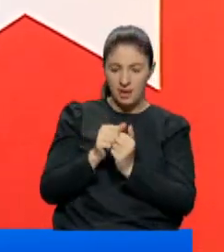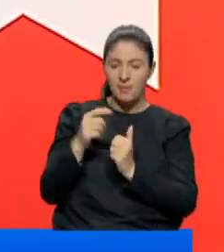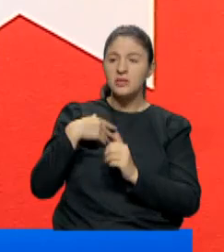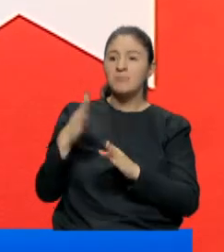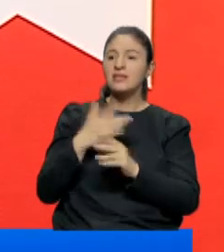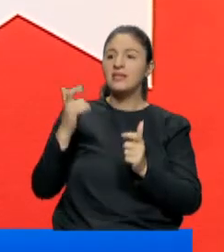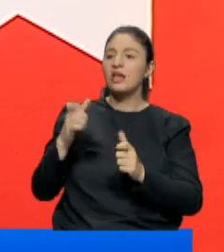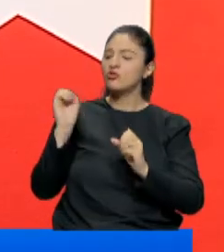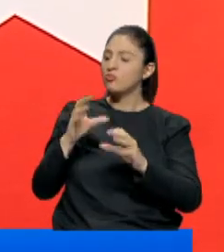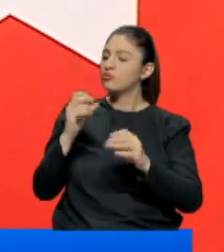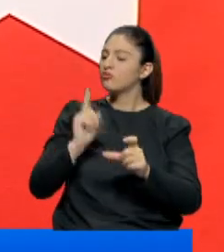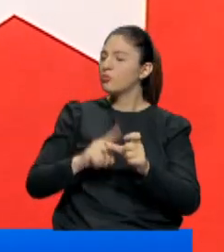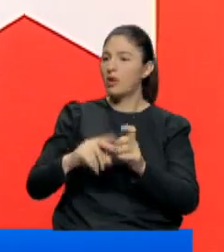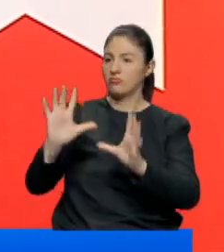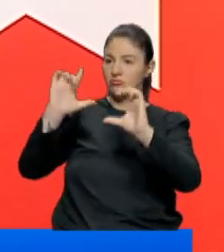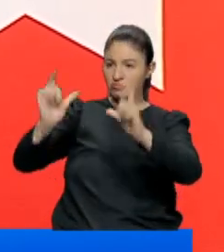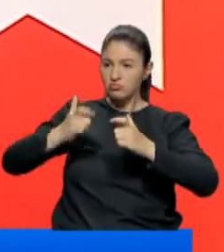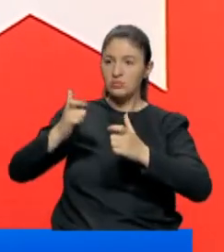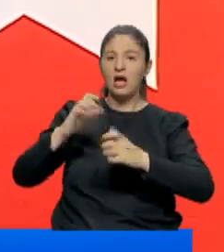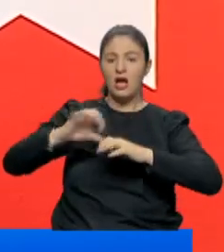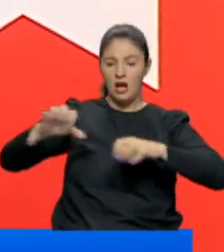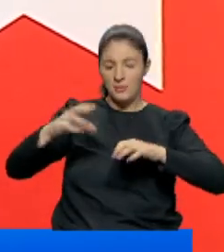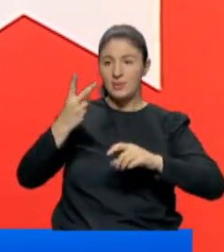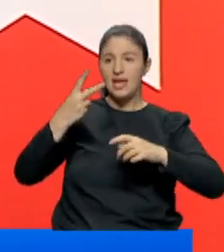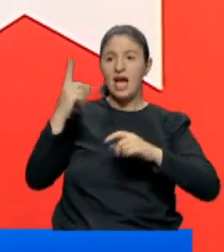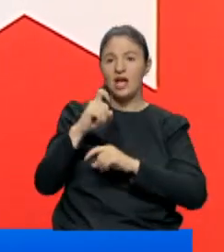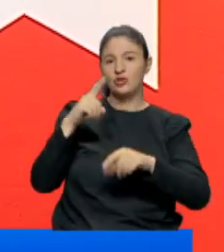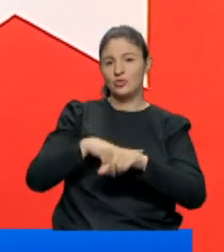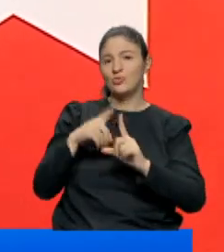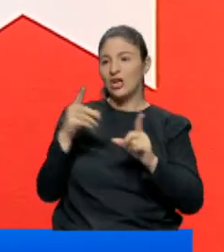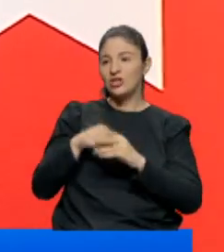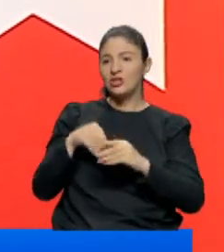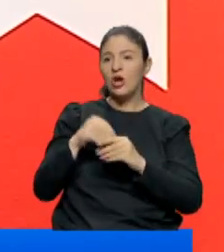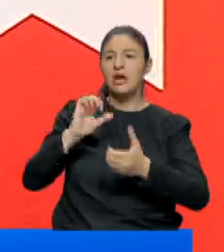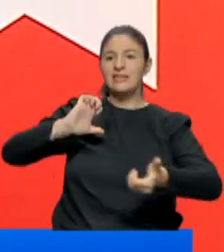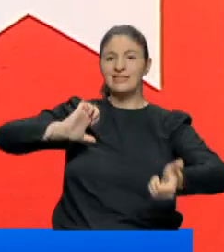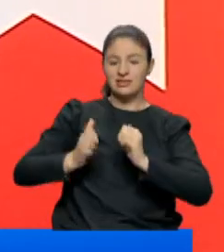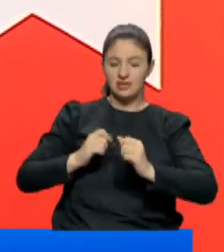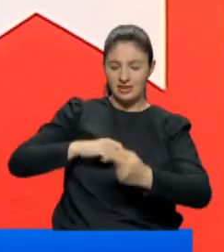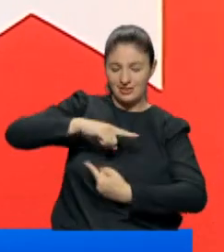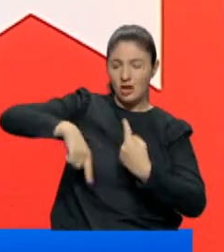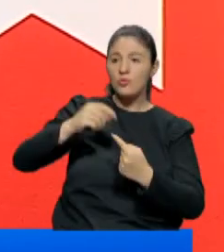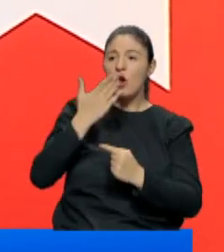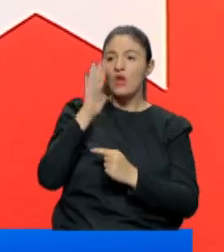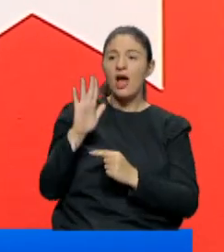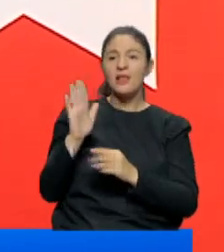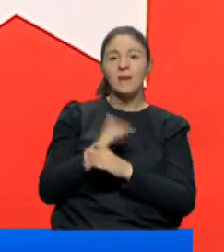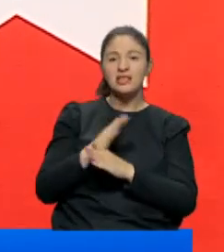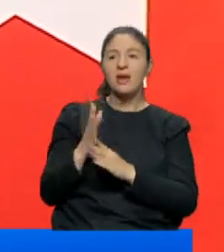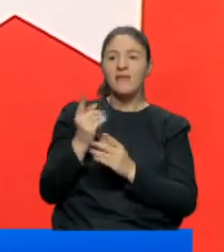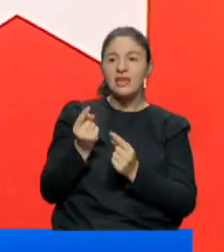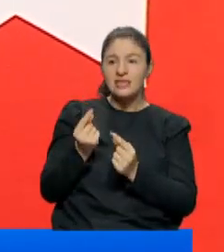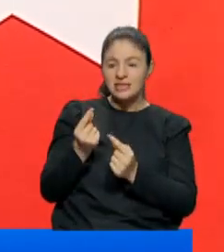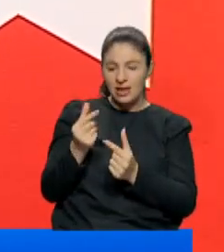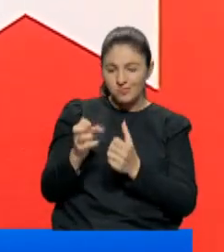Pazar yerlerindeki atıkları toplayıp kaynağında ayrıştırıp 2 aylık bir süreç içerisinde komposto Rock bunları organik madde ve